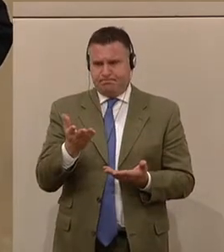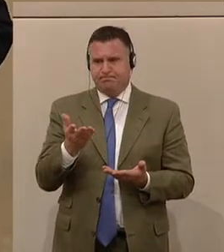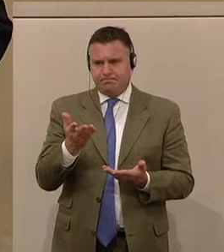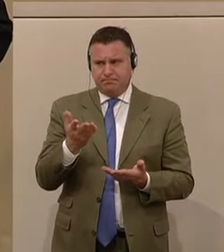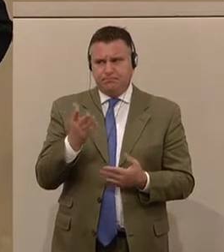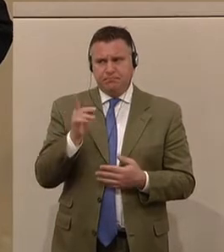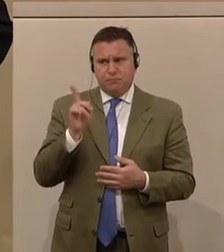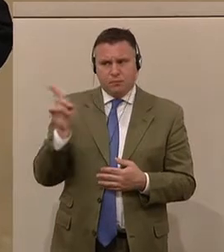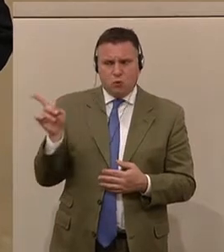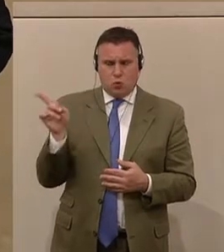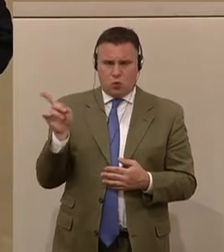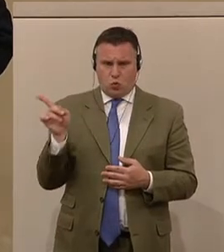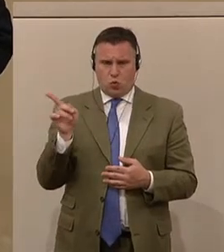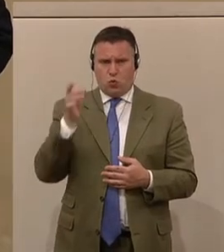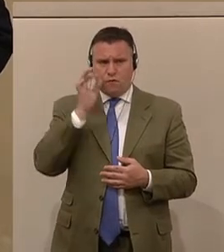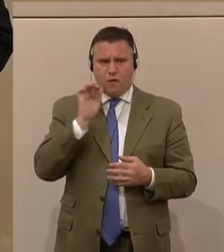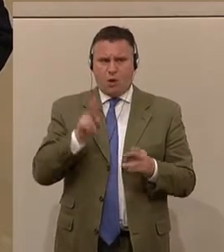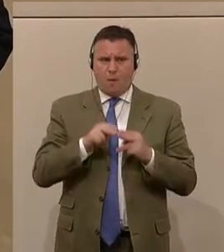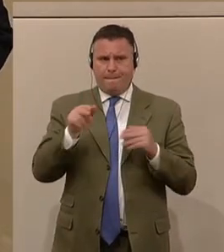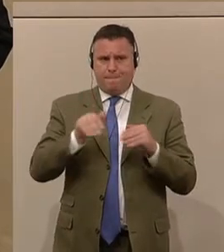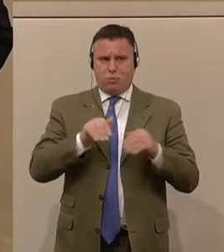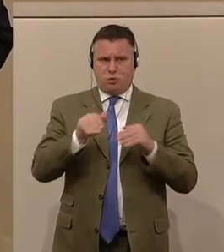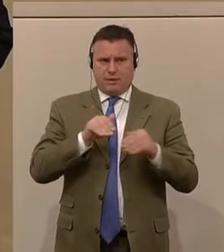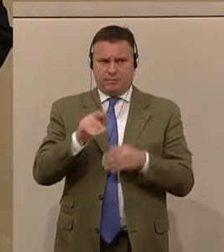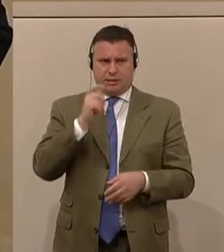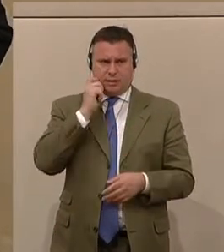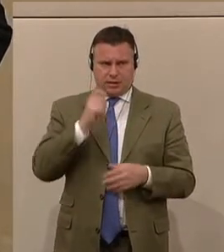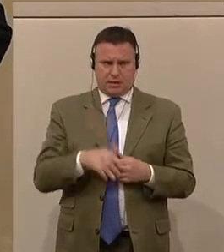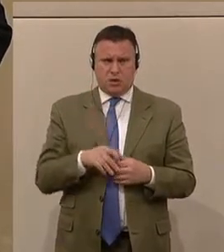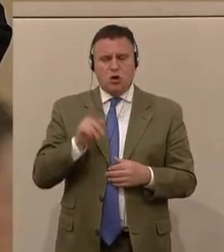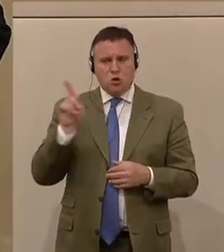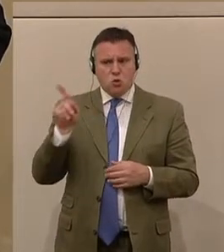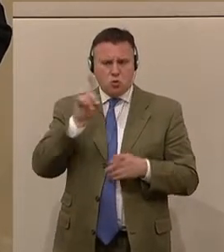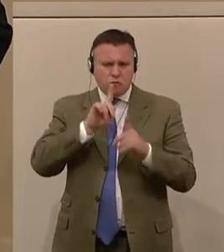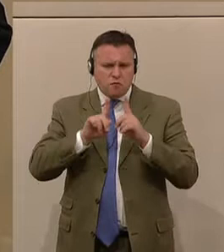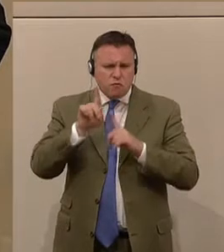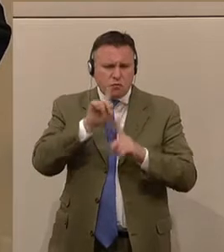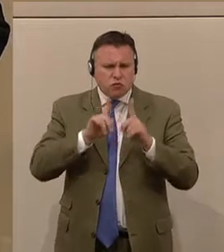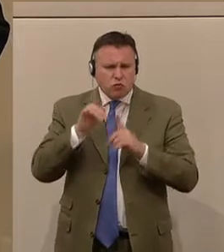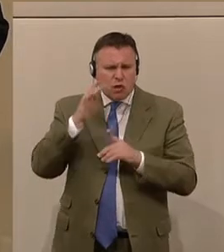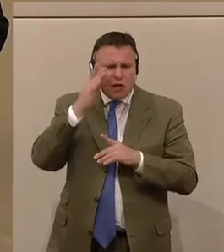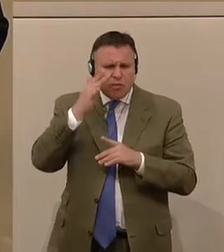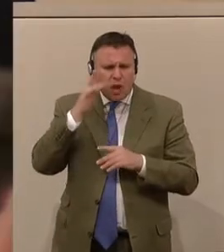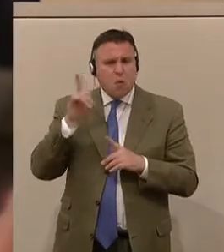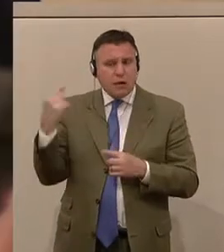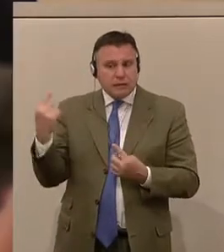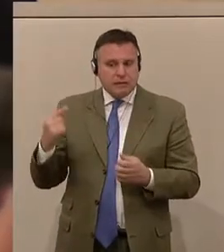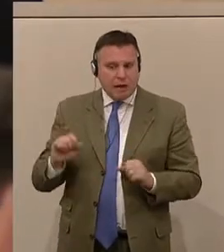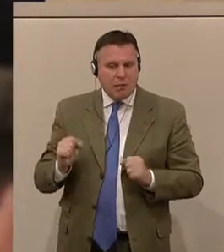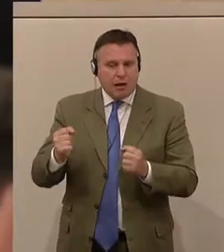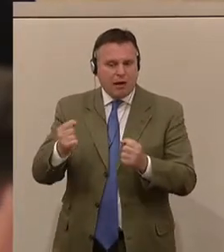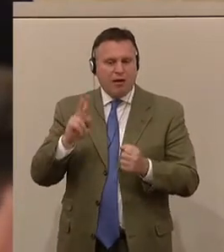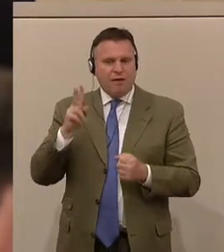so kann ich Ihnen nur sagen, Sie sind es, Frau Bundesministerin, die diese Verschwörungstheorien befeuert, weil Sie